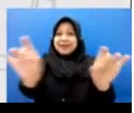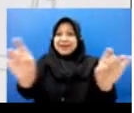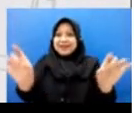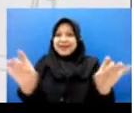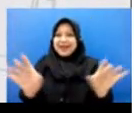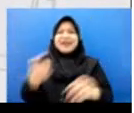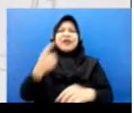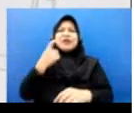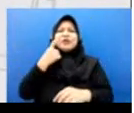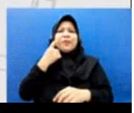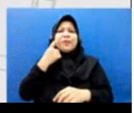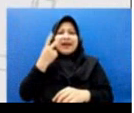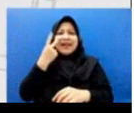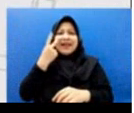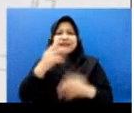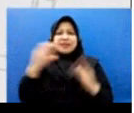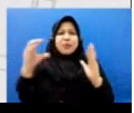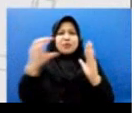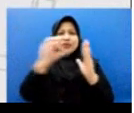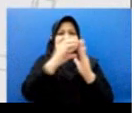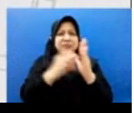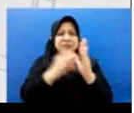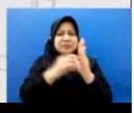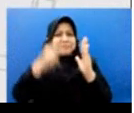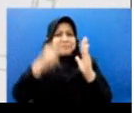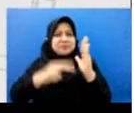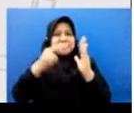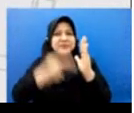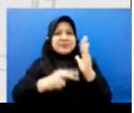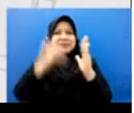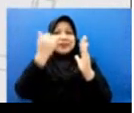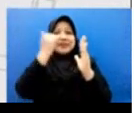mereka, coba nilai,